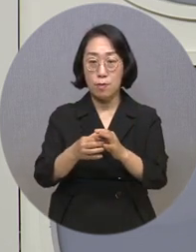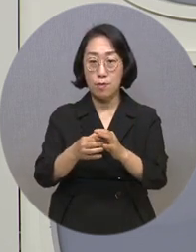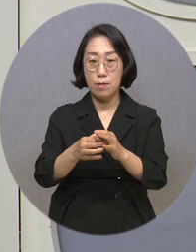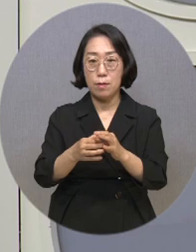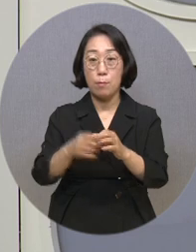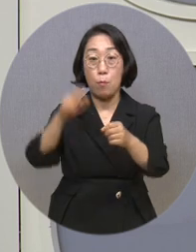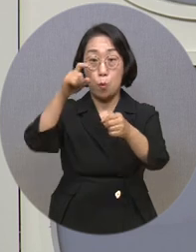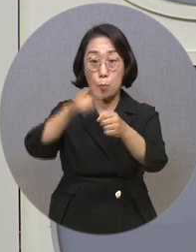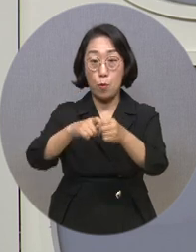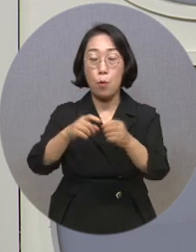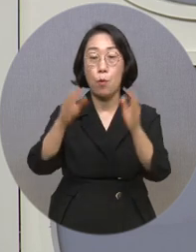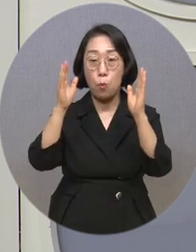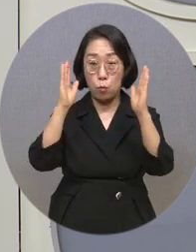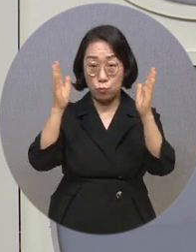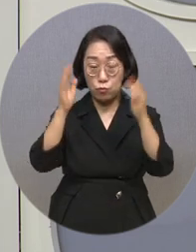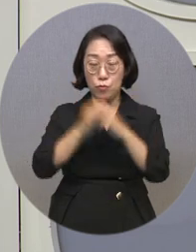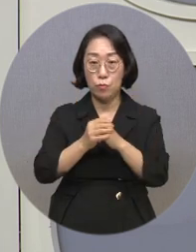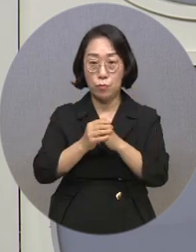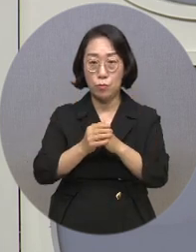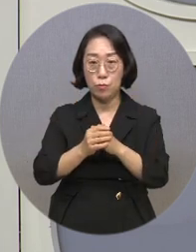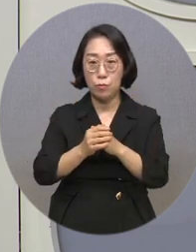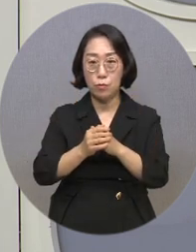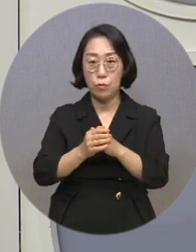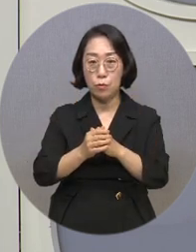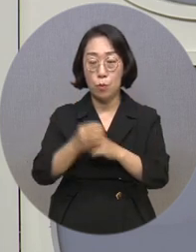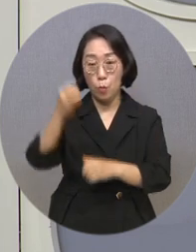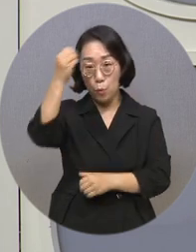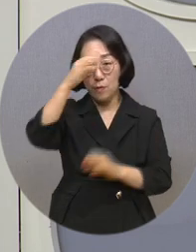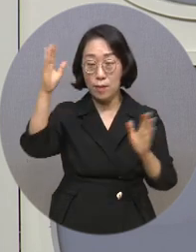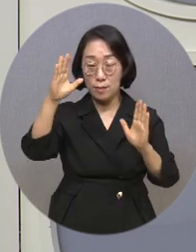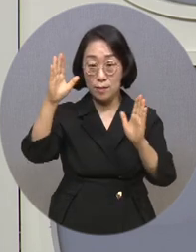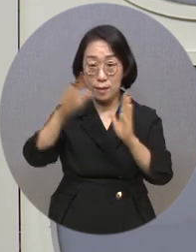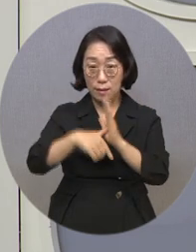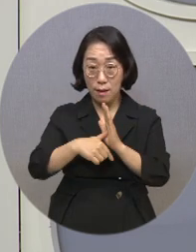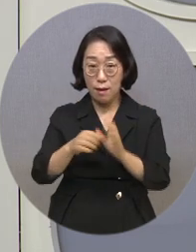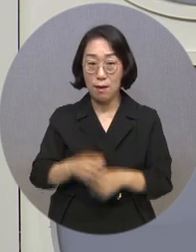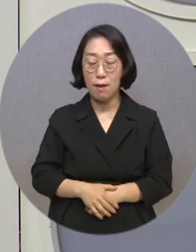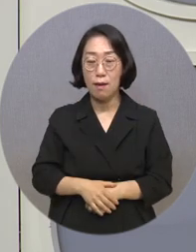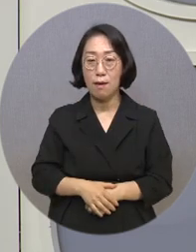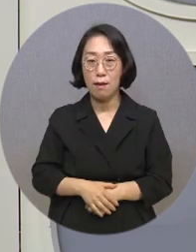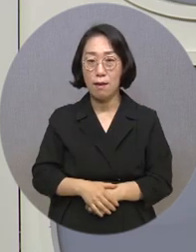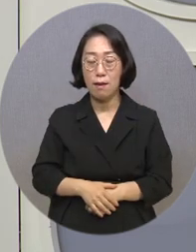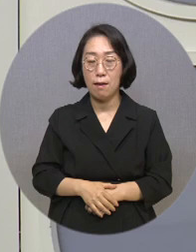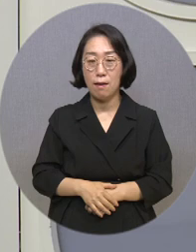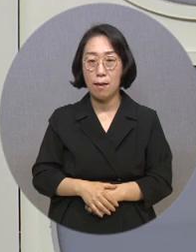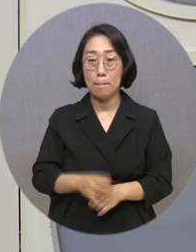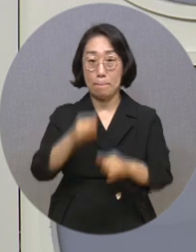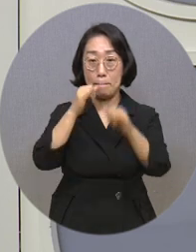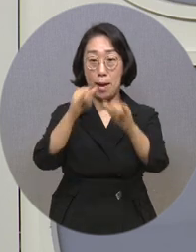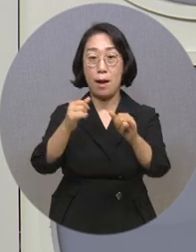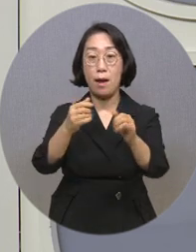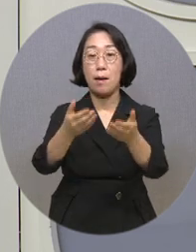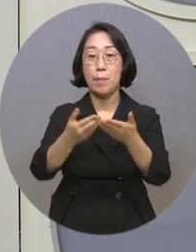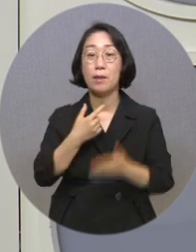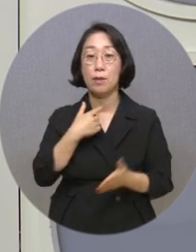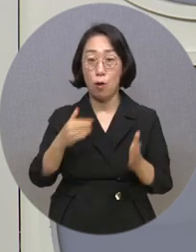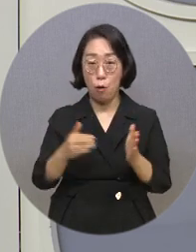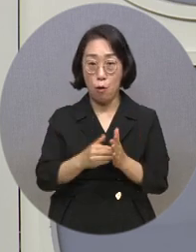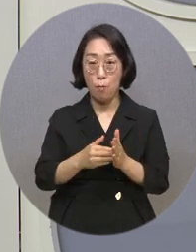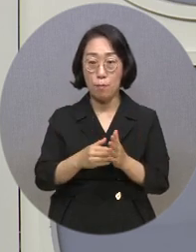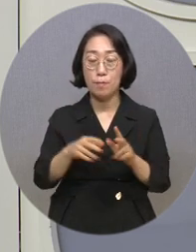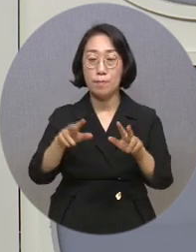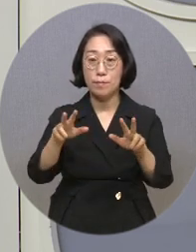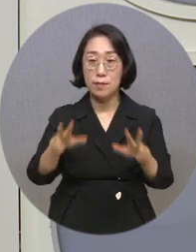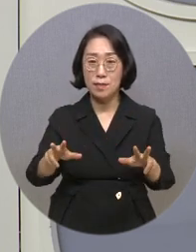고등학교 때는 이제 전국 백일장대에서 장원을 했어요. 그 장원을 한 그걸 가지고 이제 지금은